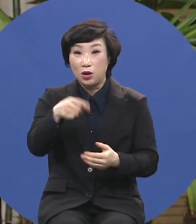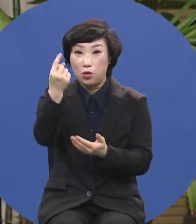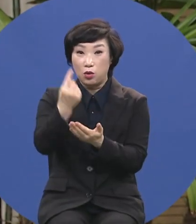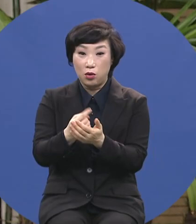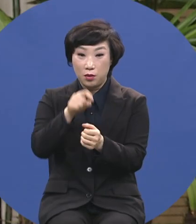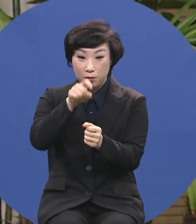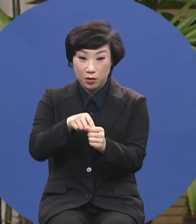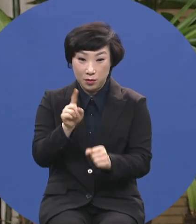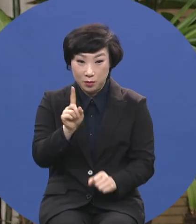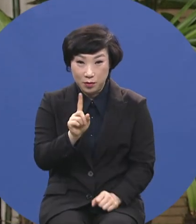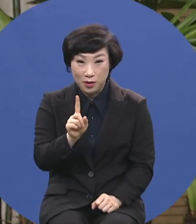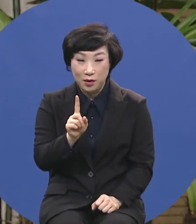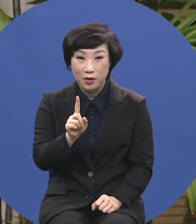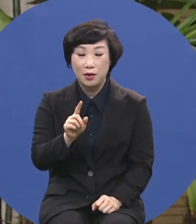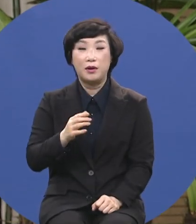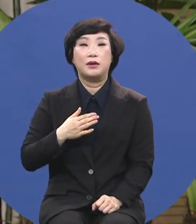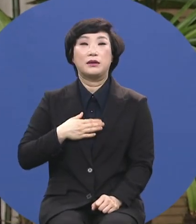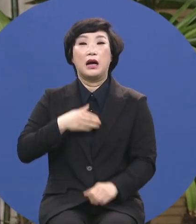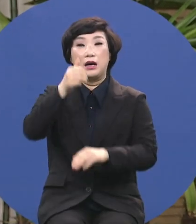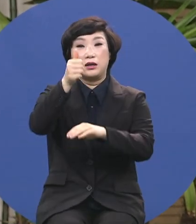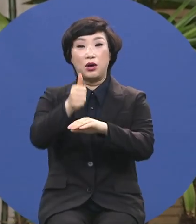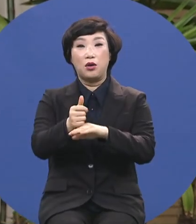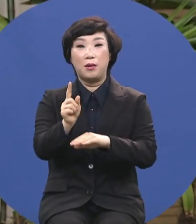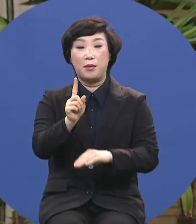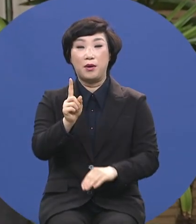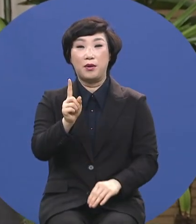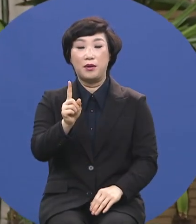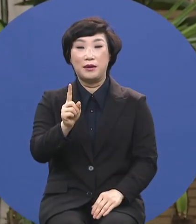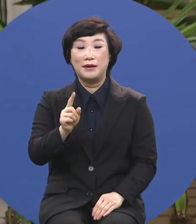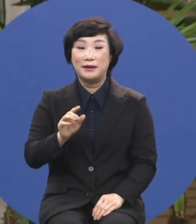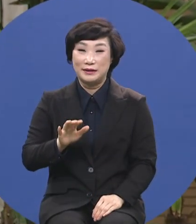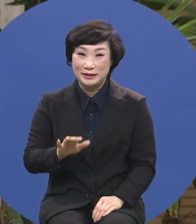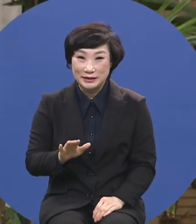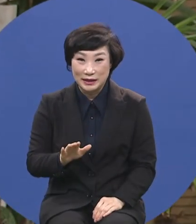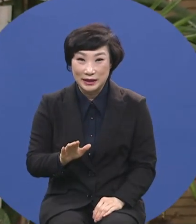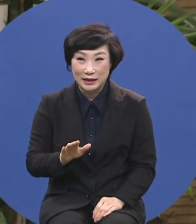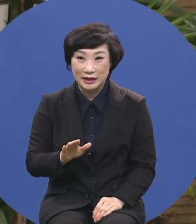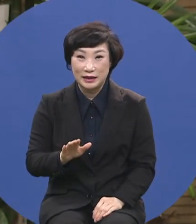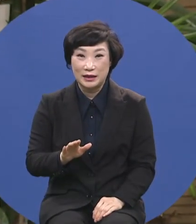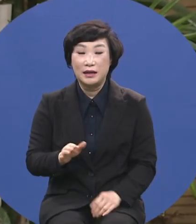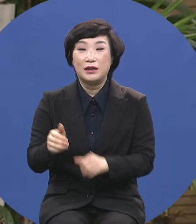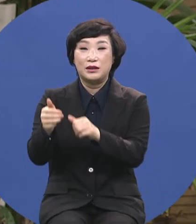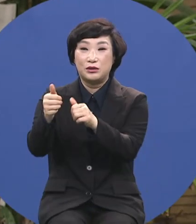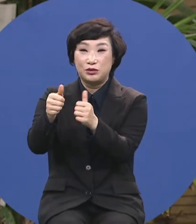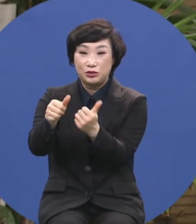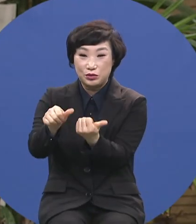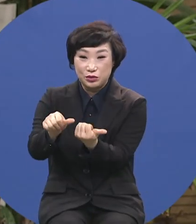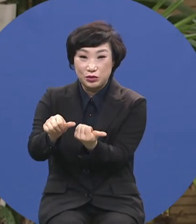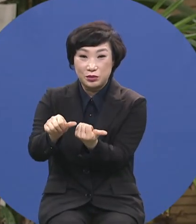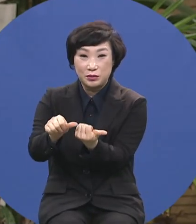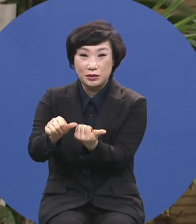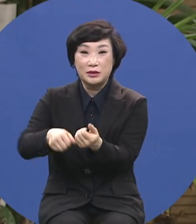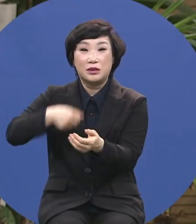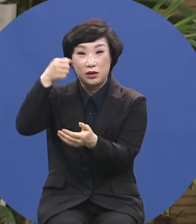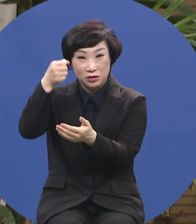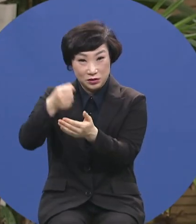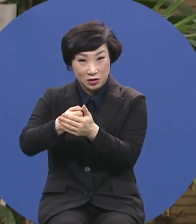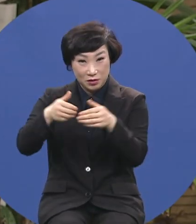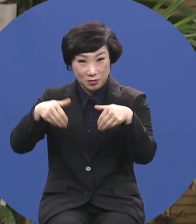왔느냐? 내 결말은 이제 죽음을 선택해야